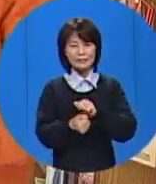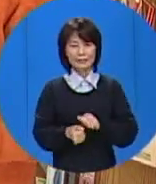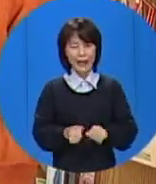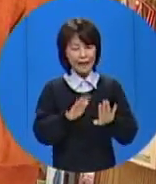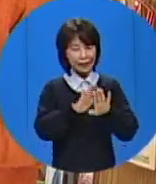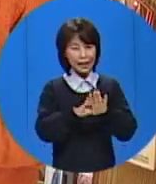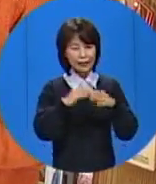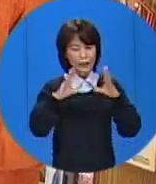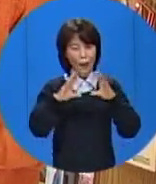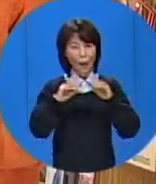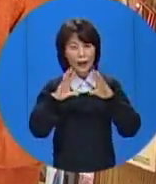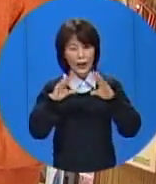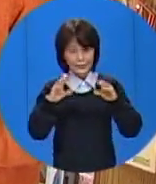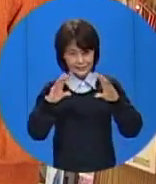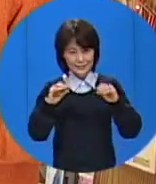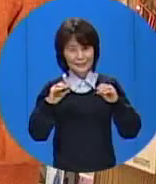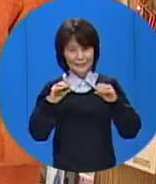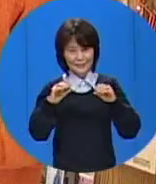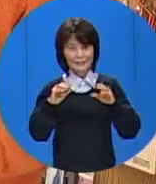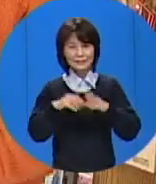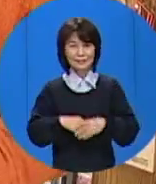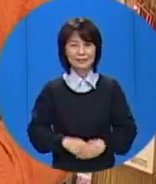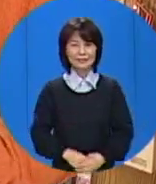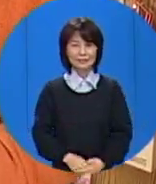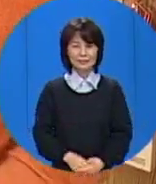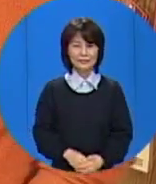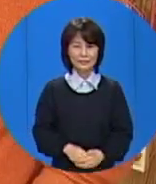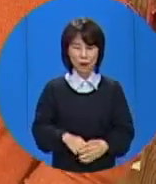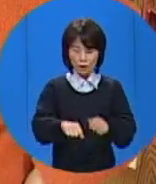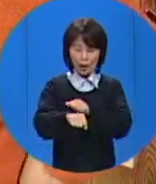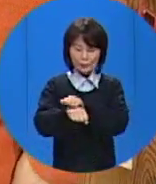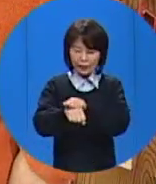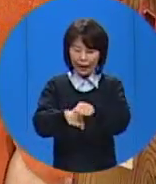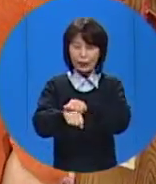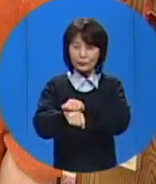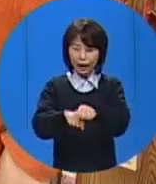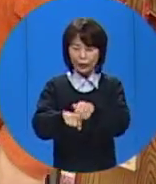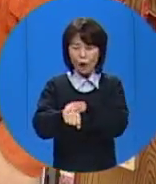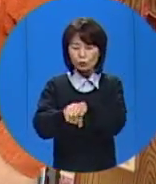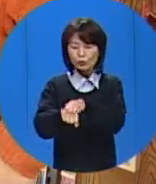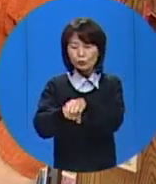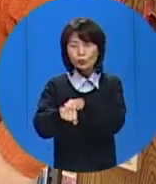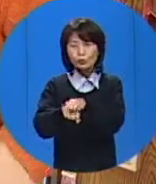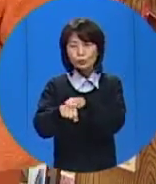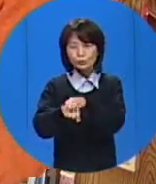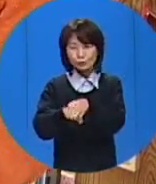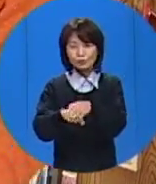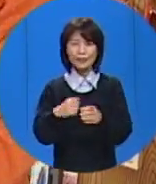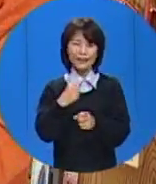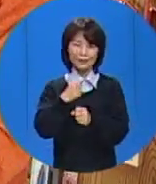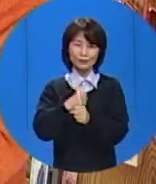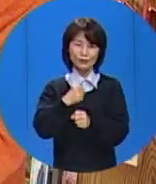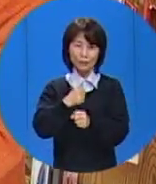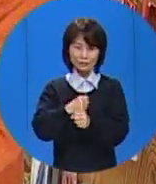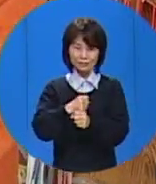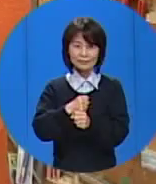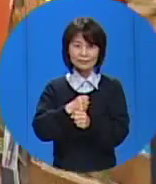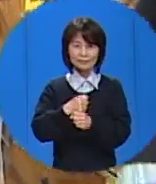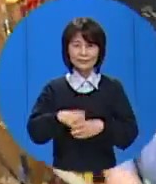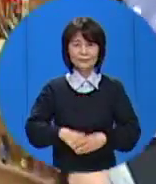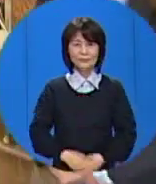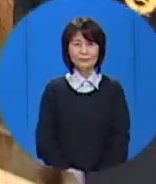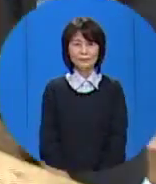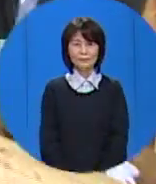の手がねまだ皮膚が柔らかいですから、もうツルツルになるまでまあ磨くと、そういう工程を経てまあ完